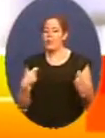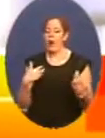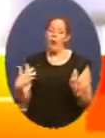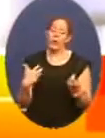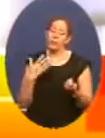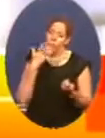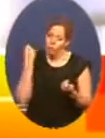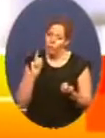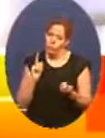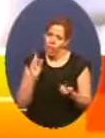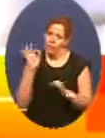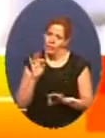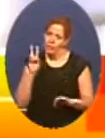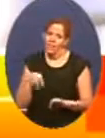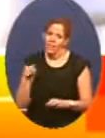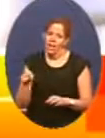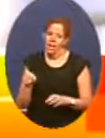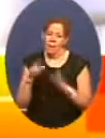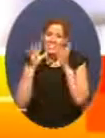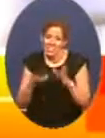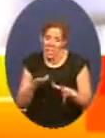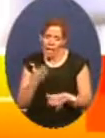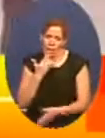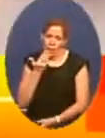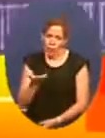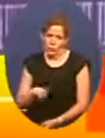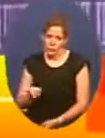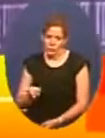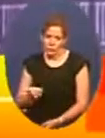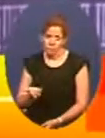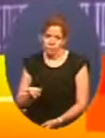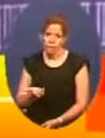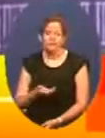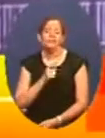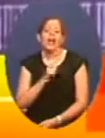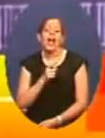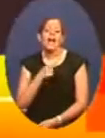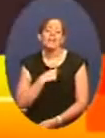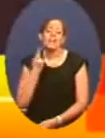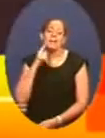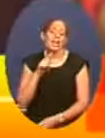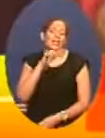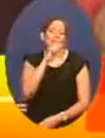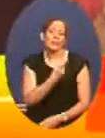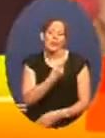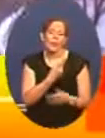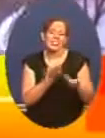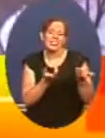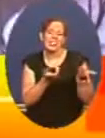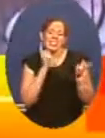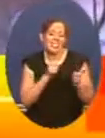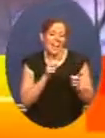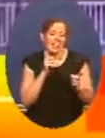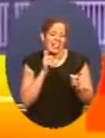בואו לא נשכח שיש להם עדיין את השנאה הזאת כלפי היהודים, גם אם לצד זה יש להם ידה מסוימת כלפי ישראל. זה אוי לי מיצרי, אוי לי מיוצרי, אתה צריך